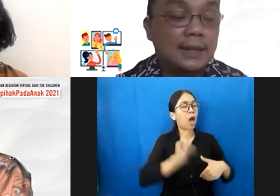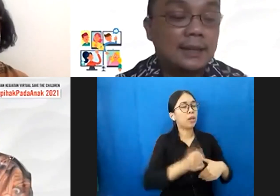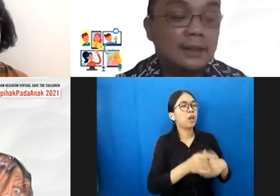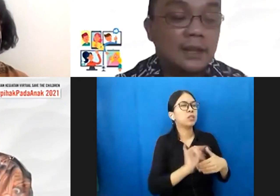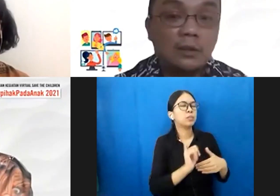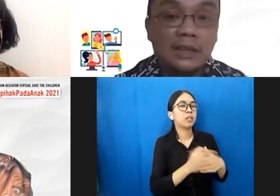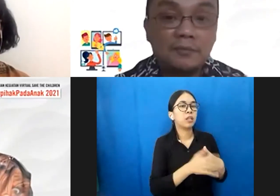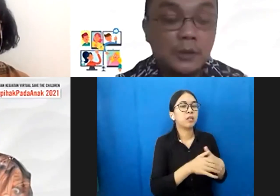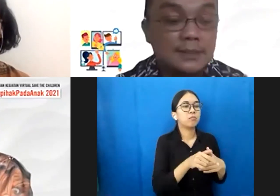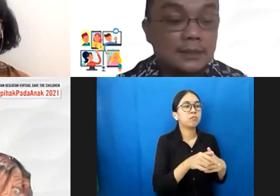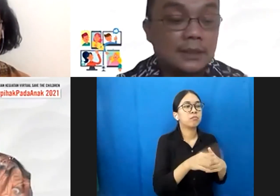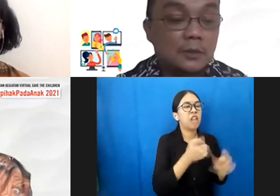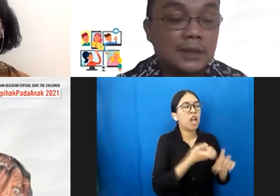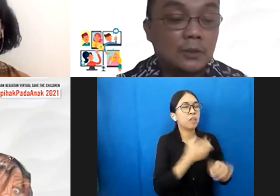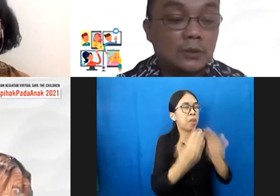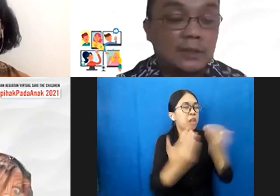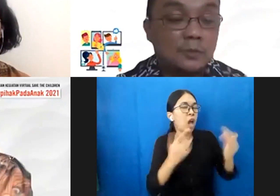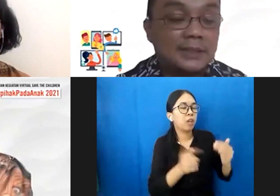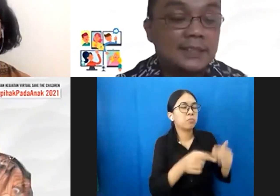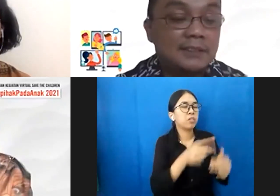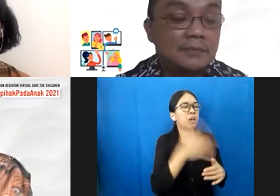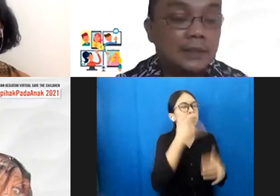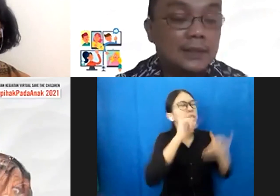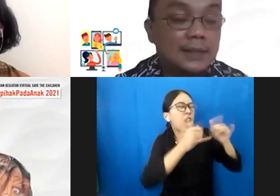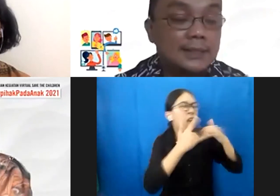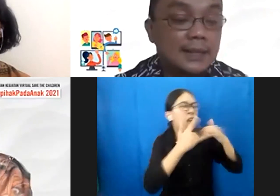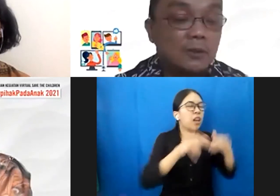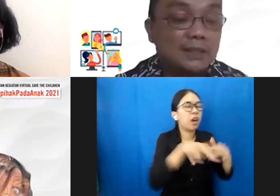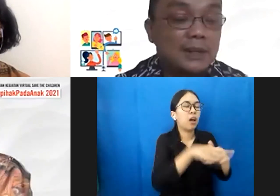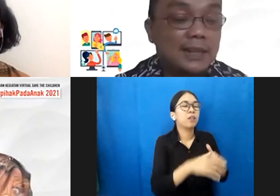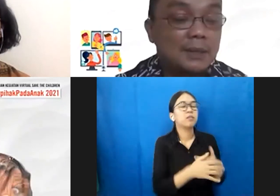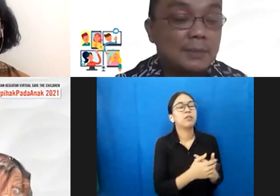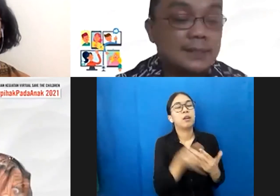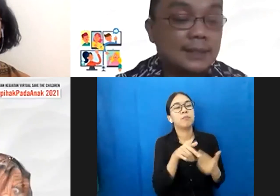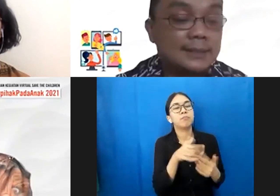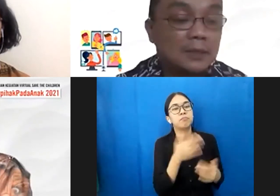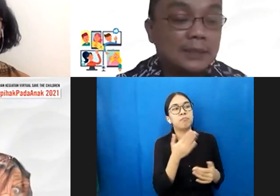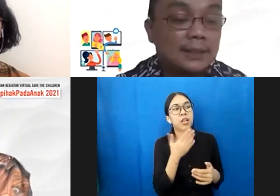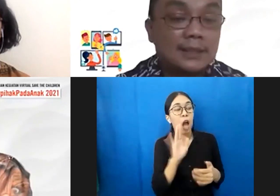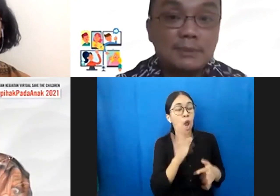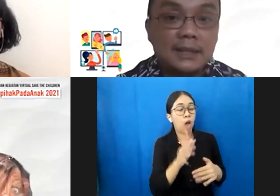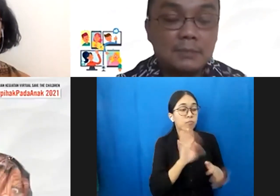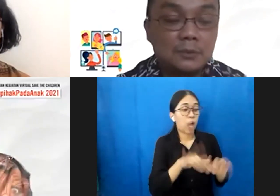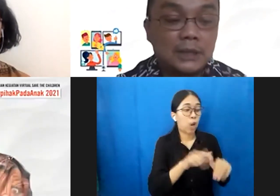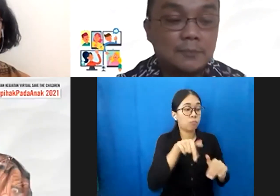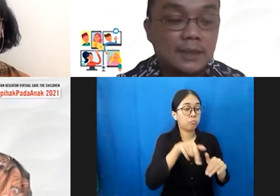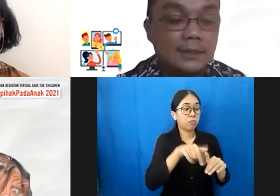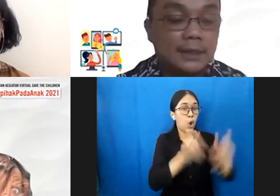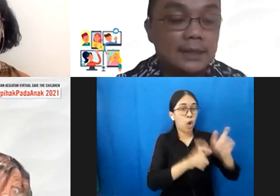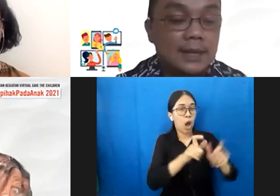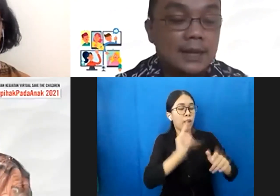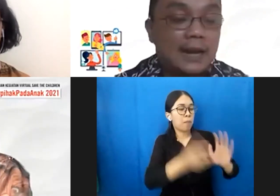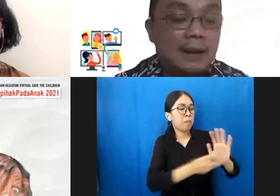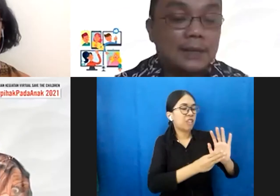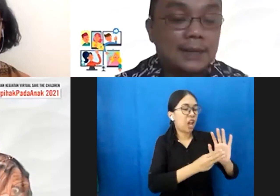orang gila oleh influencer atau pada tontonan komedi di TV, sehingga orang yang mengalami masalah kesehatan mental enggan mencari bantuan.